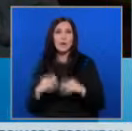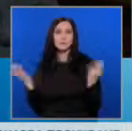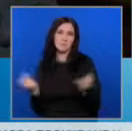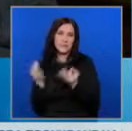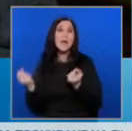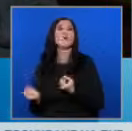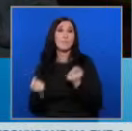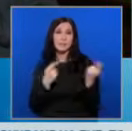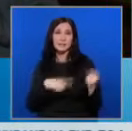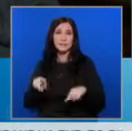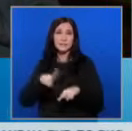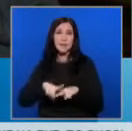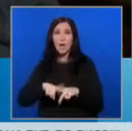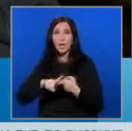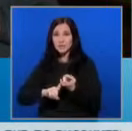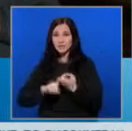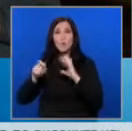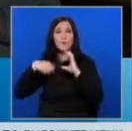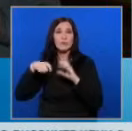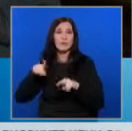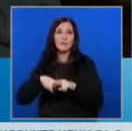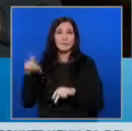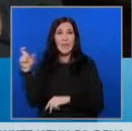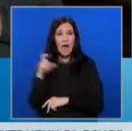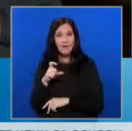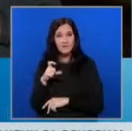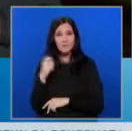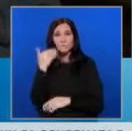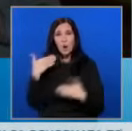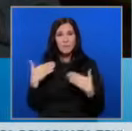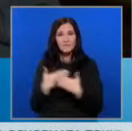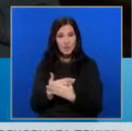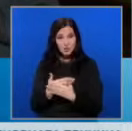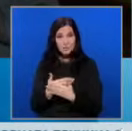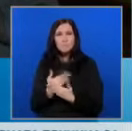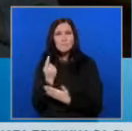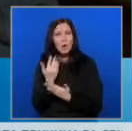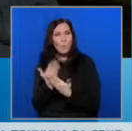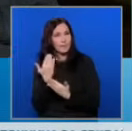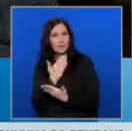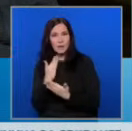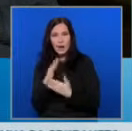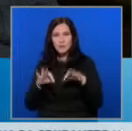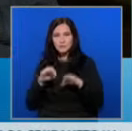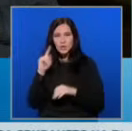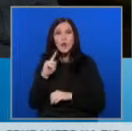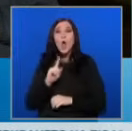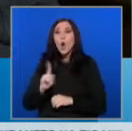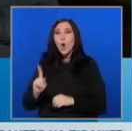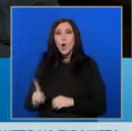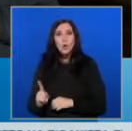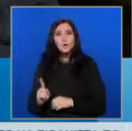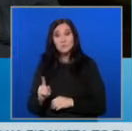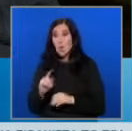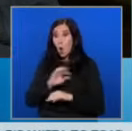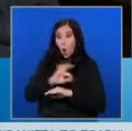специалните ни пратеници Николай Кръстев и оператора Иван Ставрев. Добър вечер, Ники. Малко преди края на изборния ден, кой се очертава да